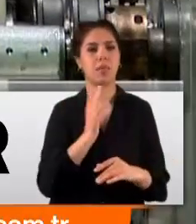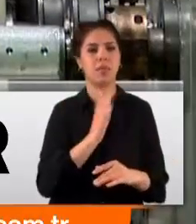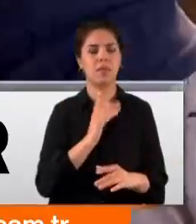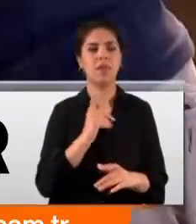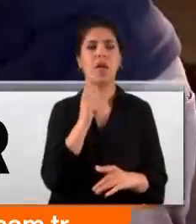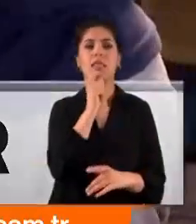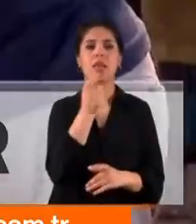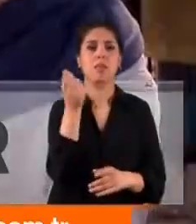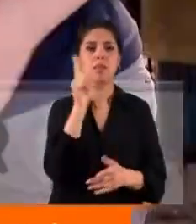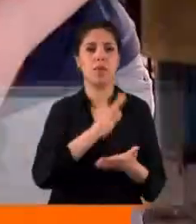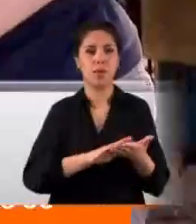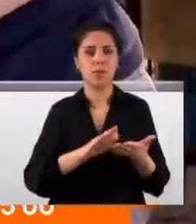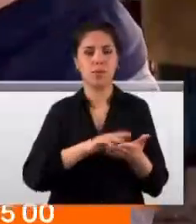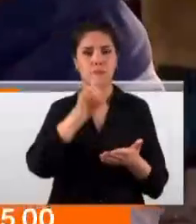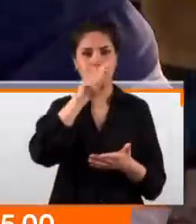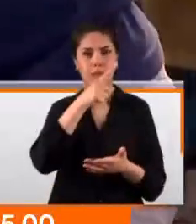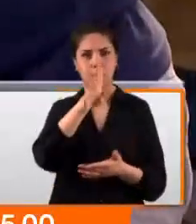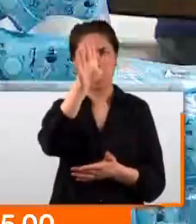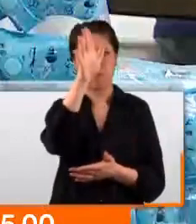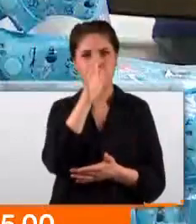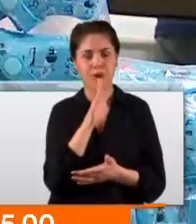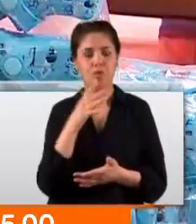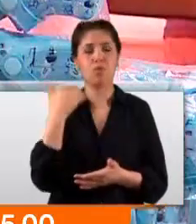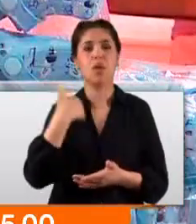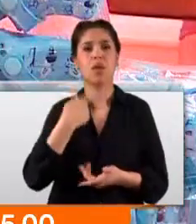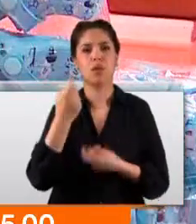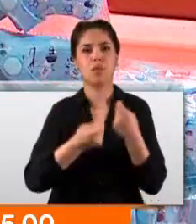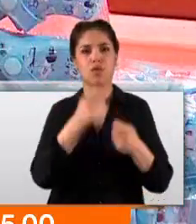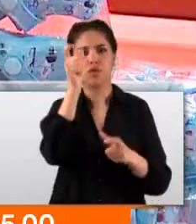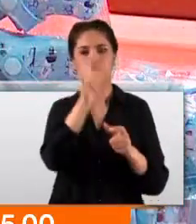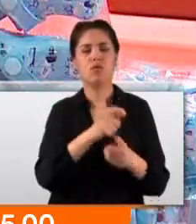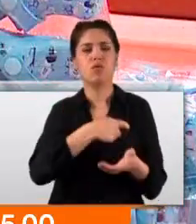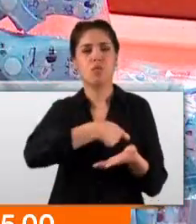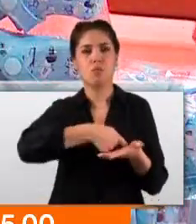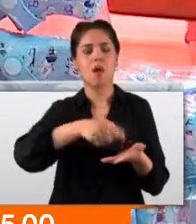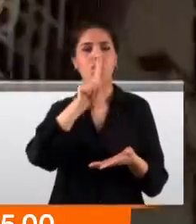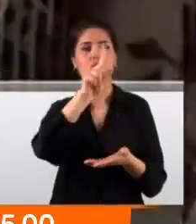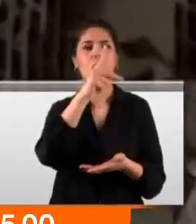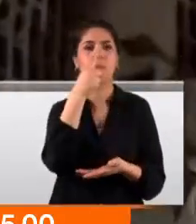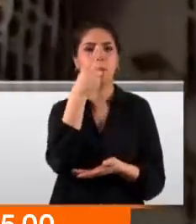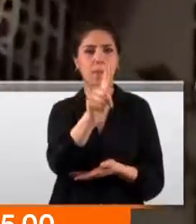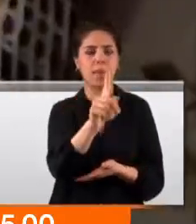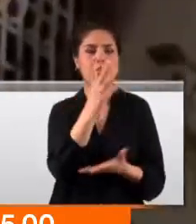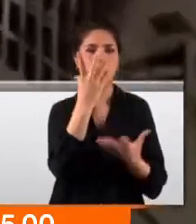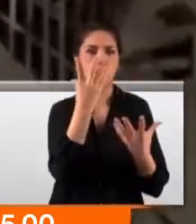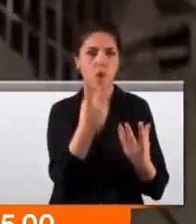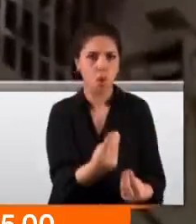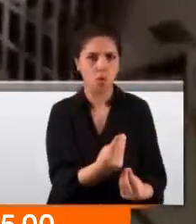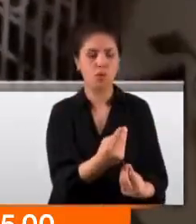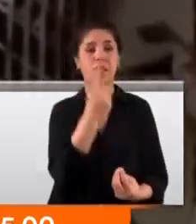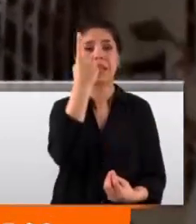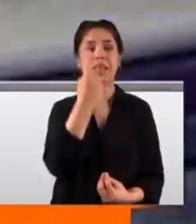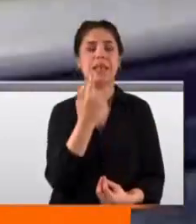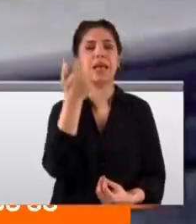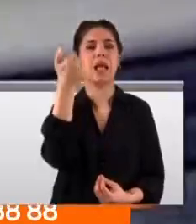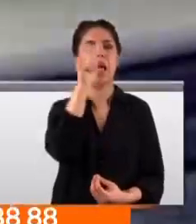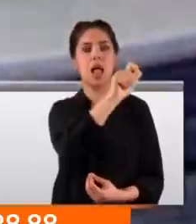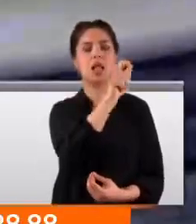ettiler. Mevcutta 8500 lira olan kamu işçisi taban ücretinin 12 bin liraya yükseltilmesini ve ilk 6